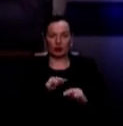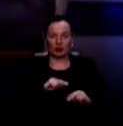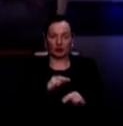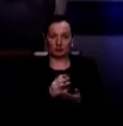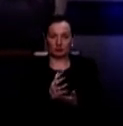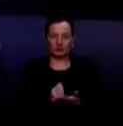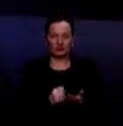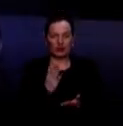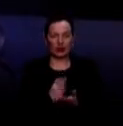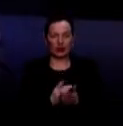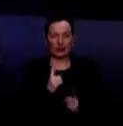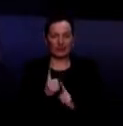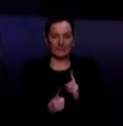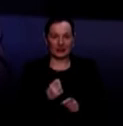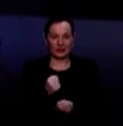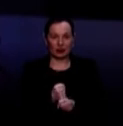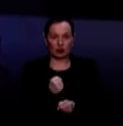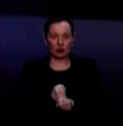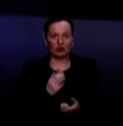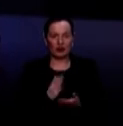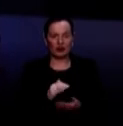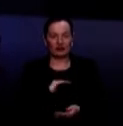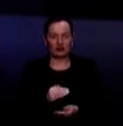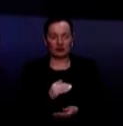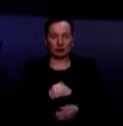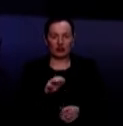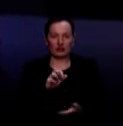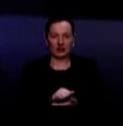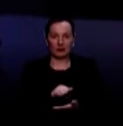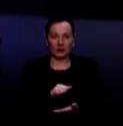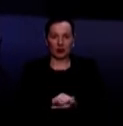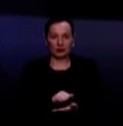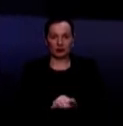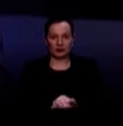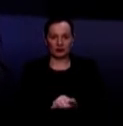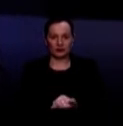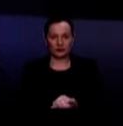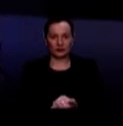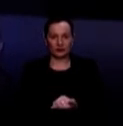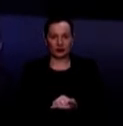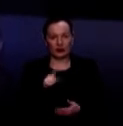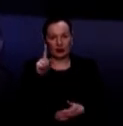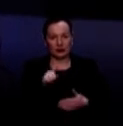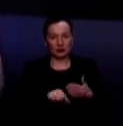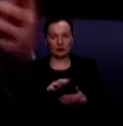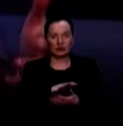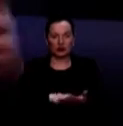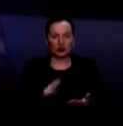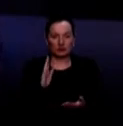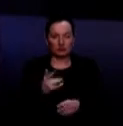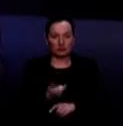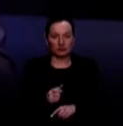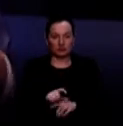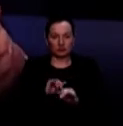переробка. В нас є фірми, які займаються, поки що, ми надіємося, далі будуть більше розвиватися в